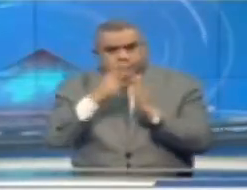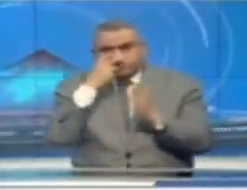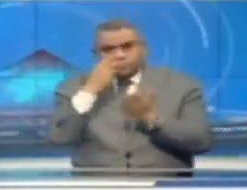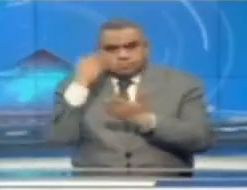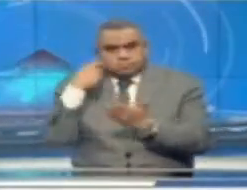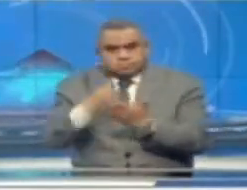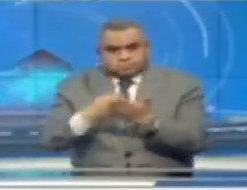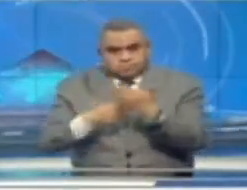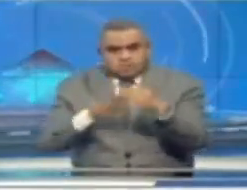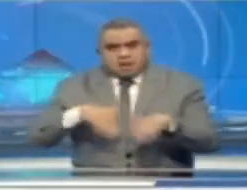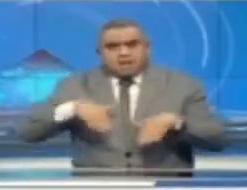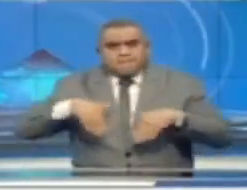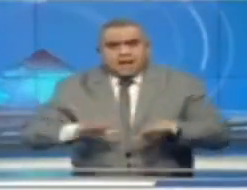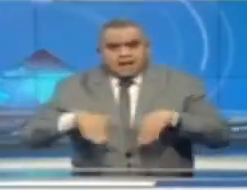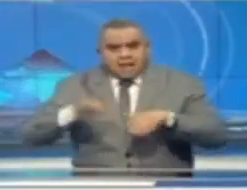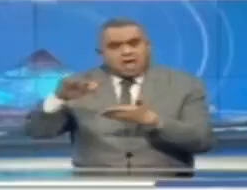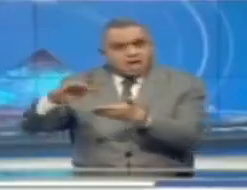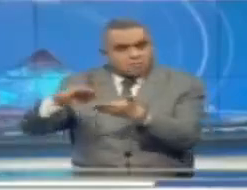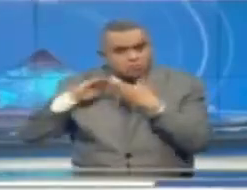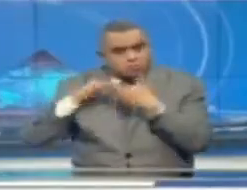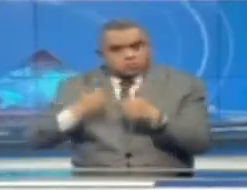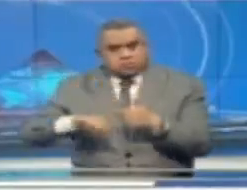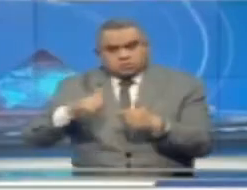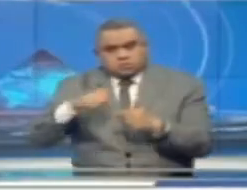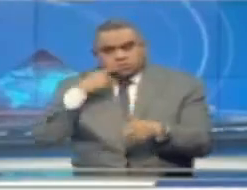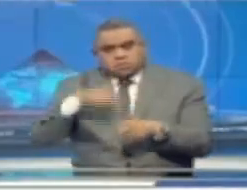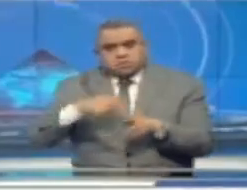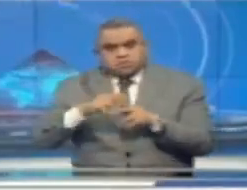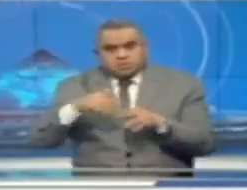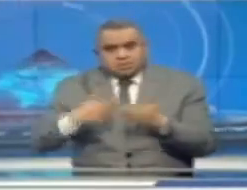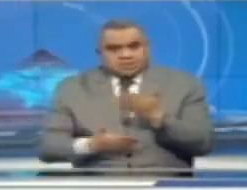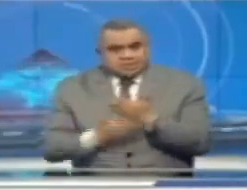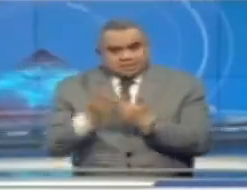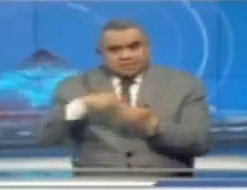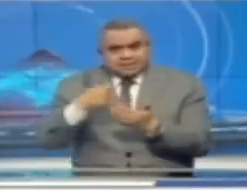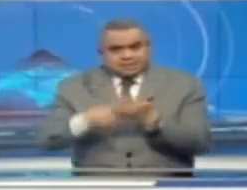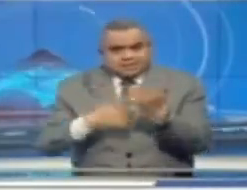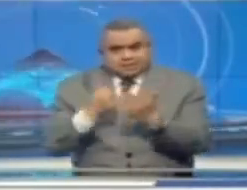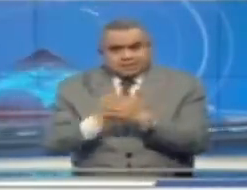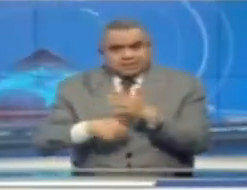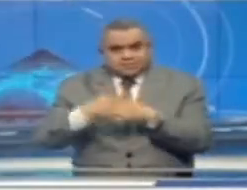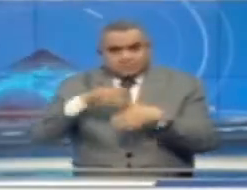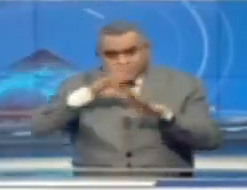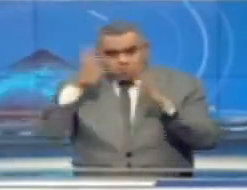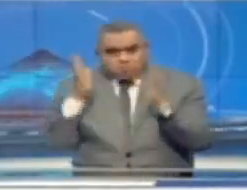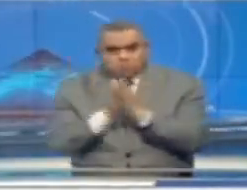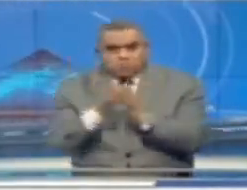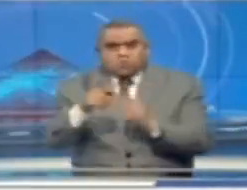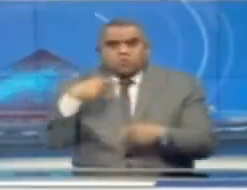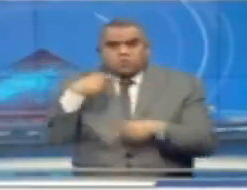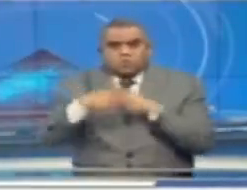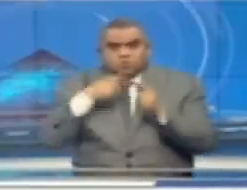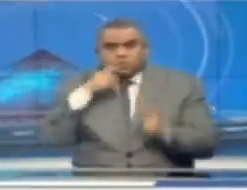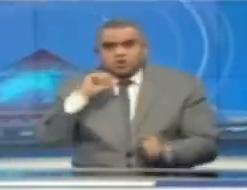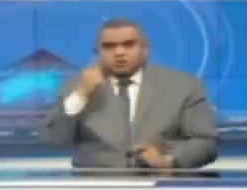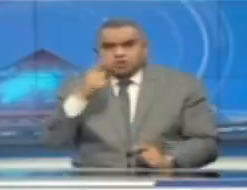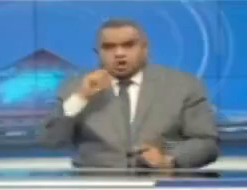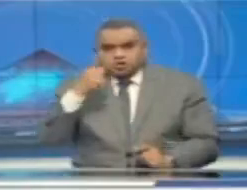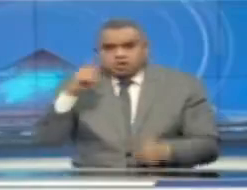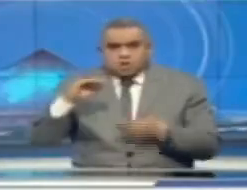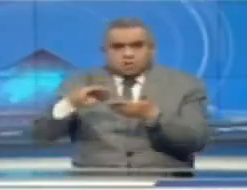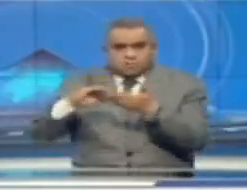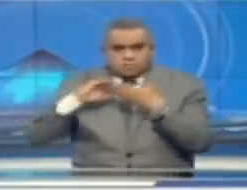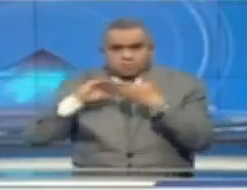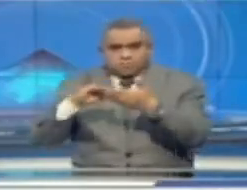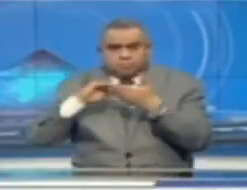على مكنة خياطة جابوها لي، ودلوقتي كنت كاتبة على جهاز جابوه لي. كل شهر خد بالك يدينا مساعدات